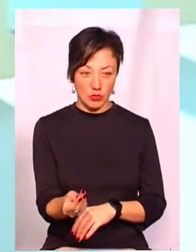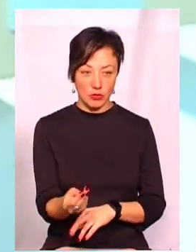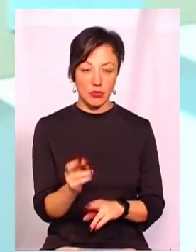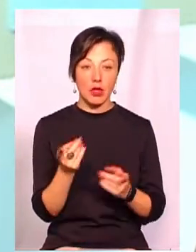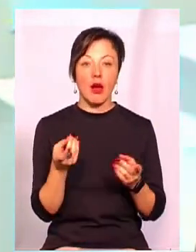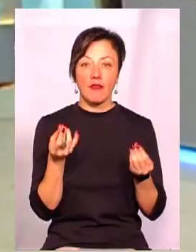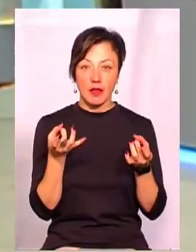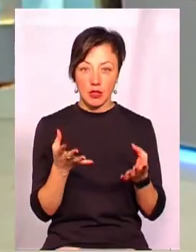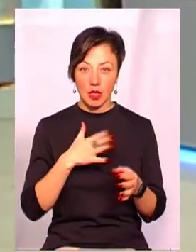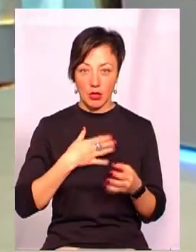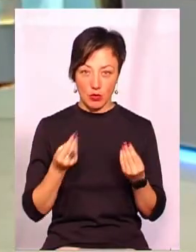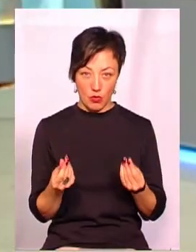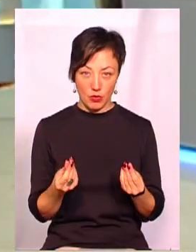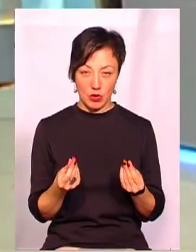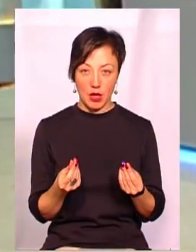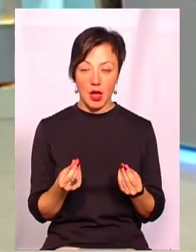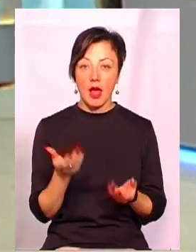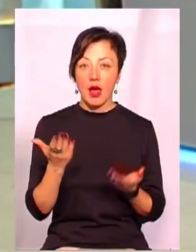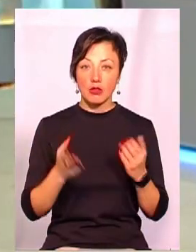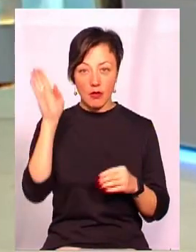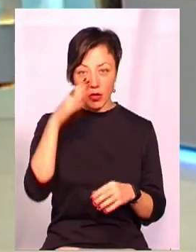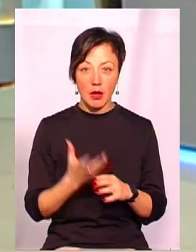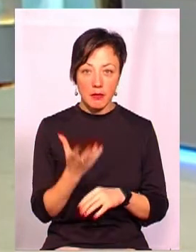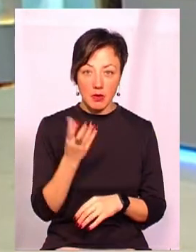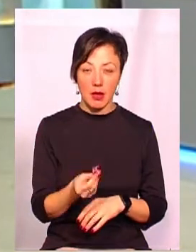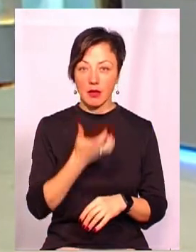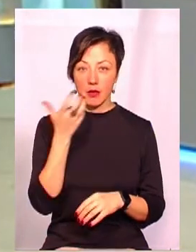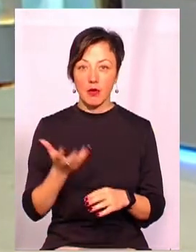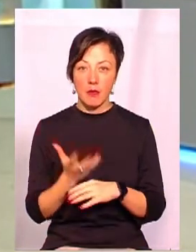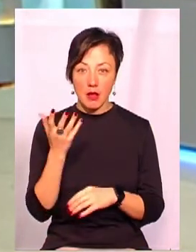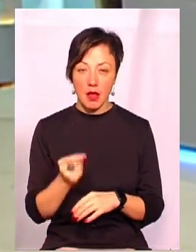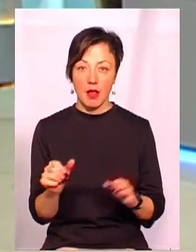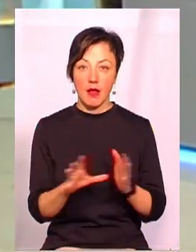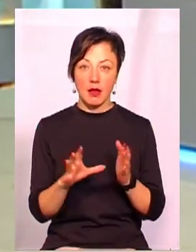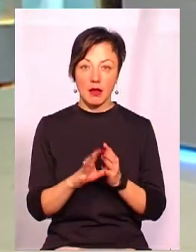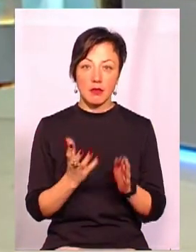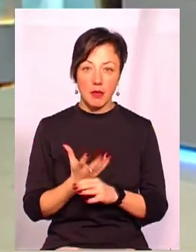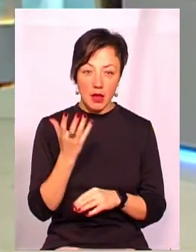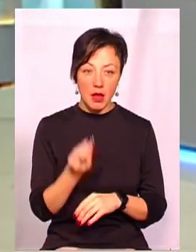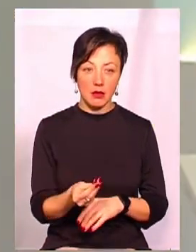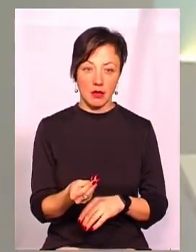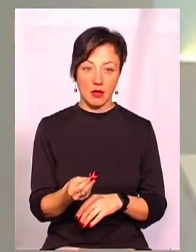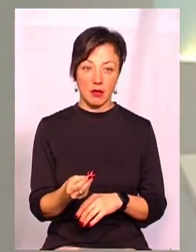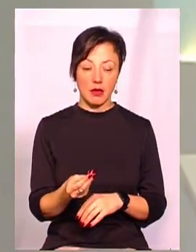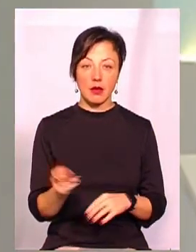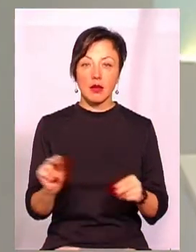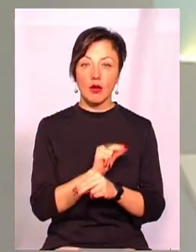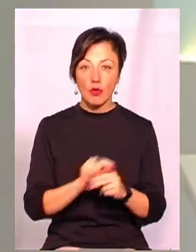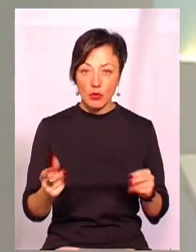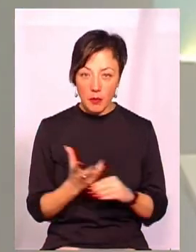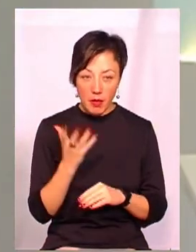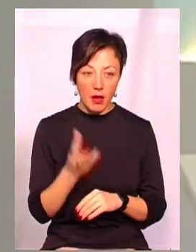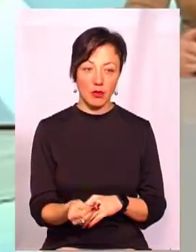Як витрачаються наші кошти? Якщо вода платна, тепло платне, електроенергія платна,